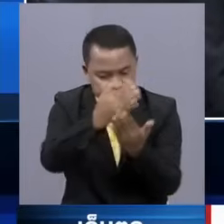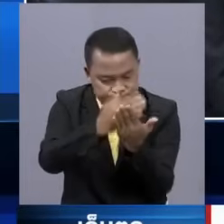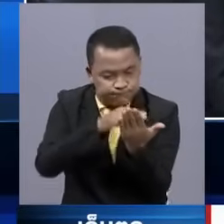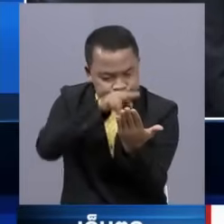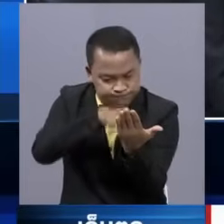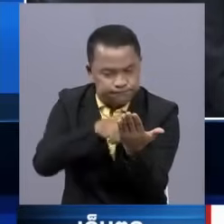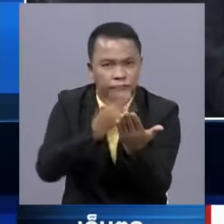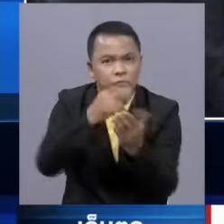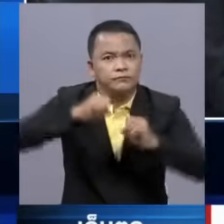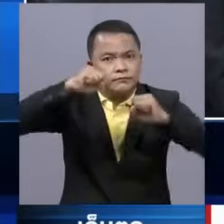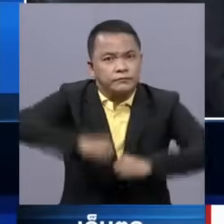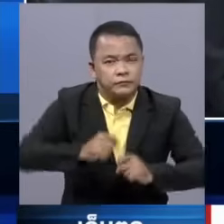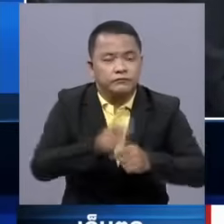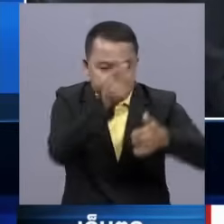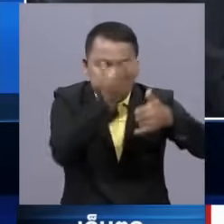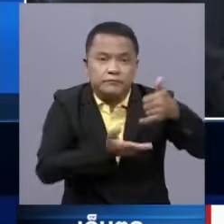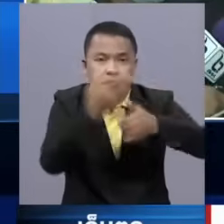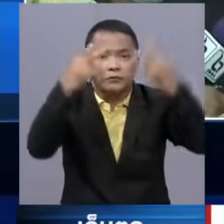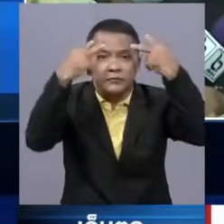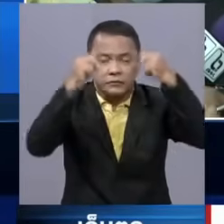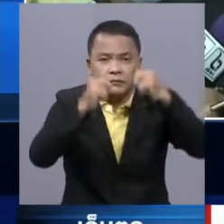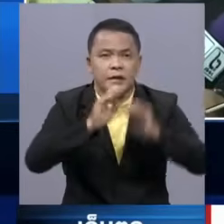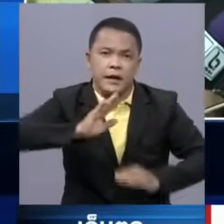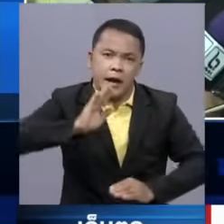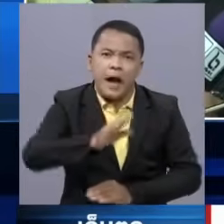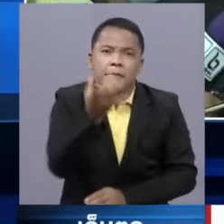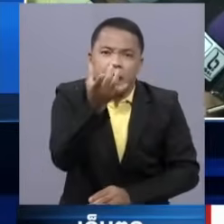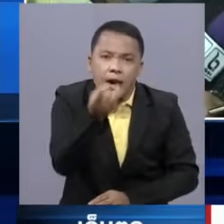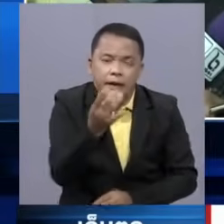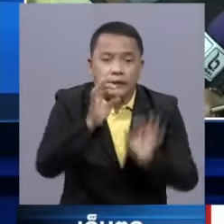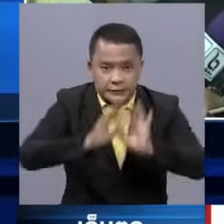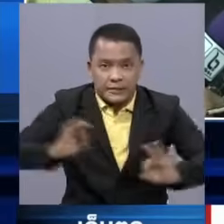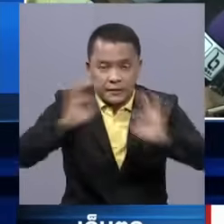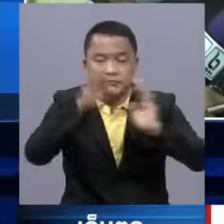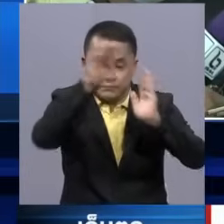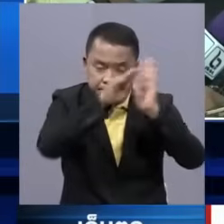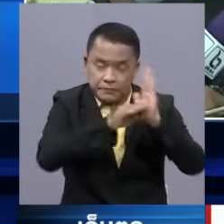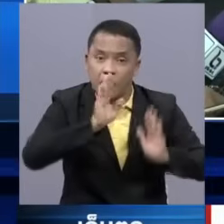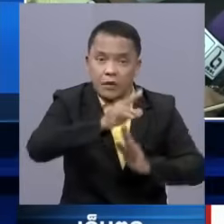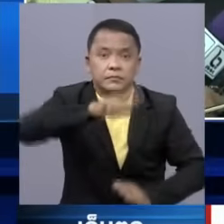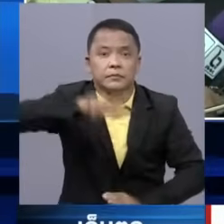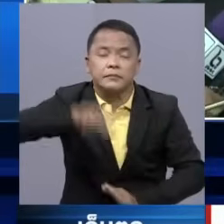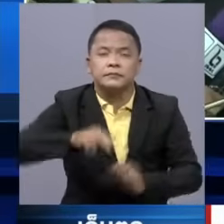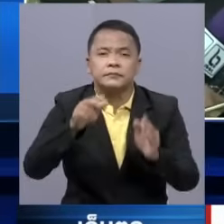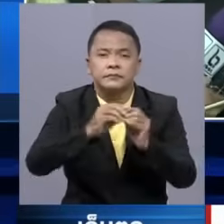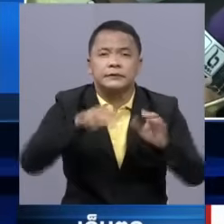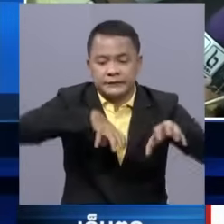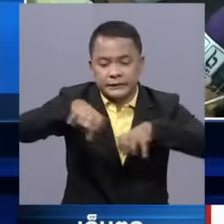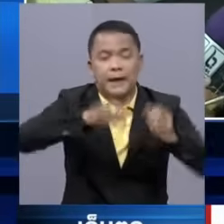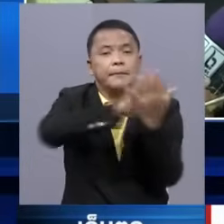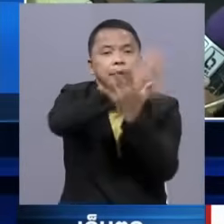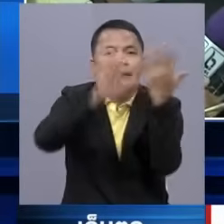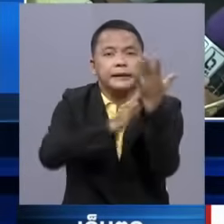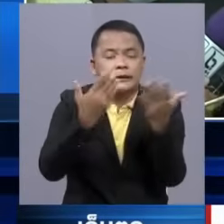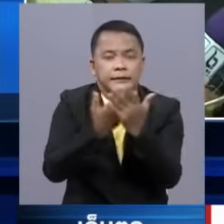ประกอบตัดสินใจเรื่องคุณสมบัตินายกลักษณะต้องห้ามที่สำคัญที่ไปดูนโยบายเขาด้วยนะนโยบายบริหารประเทศ